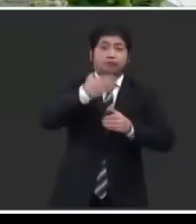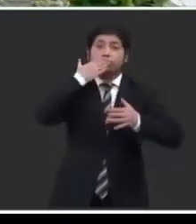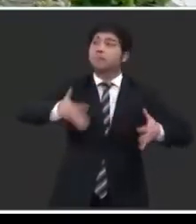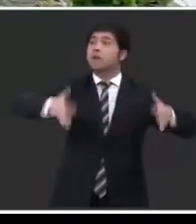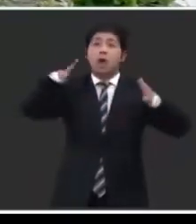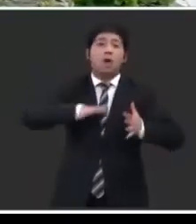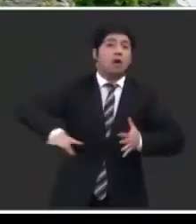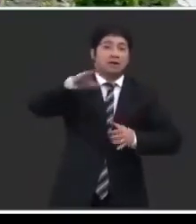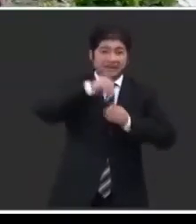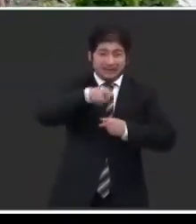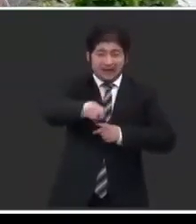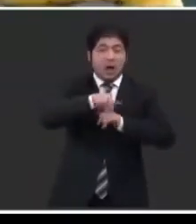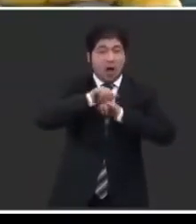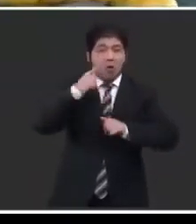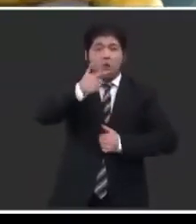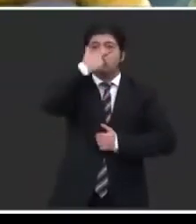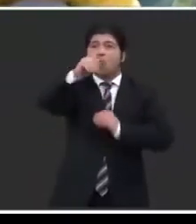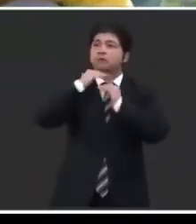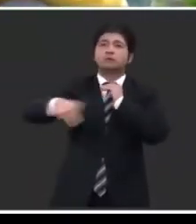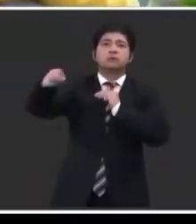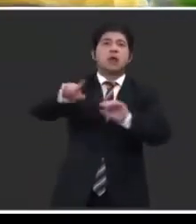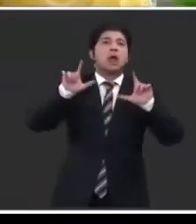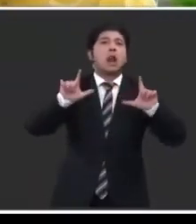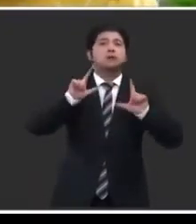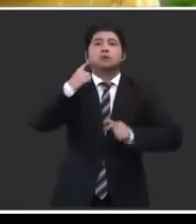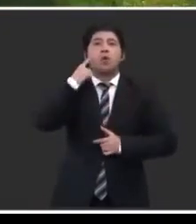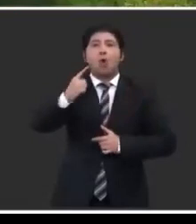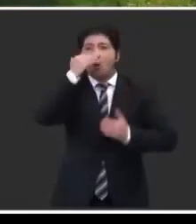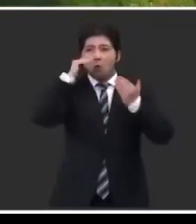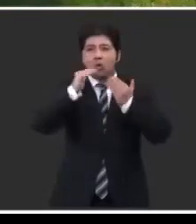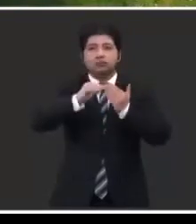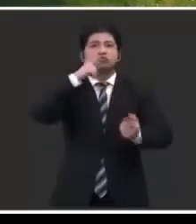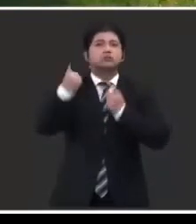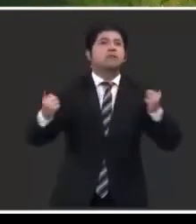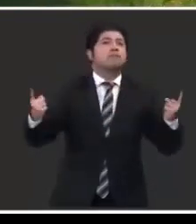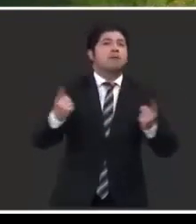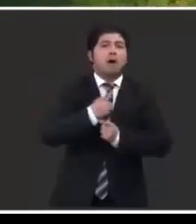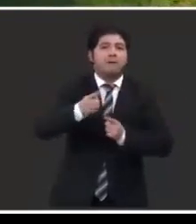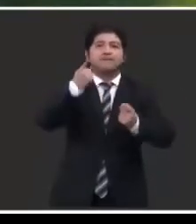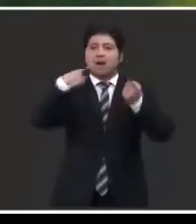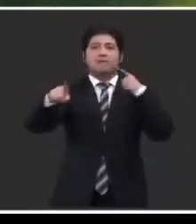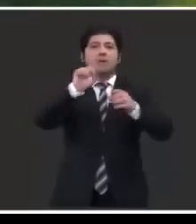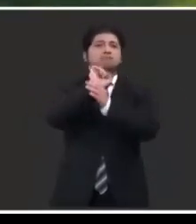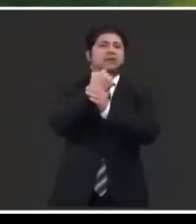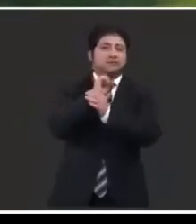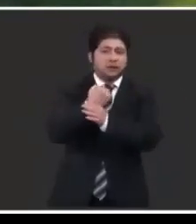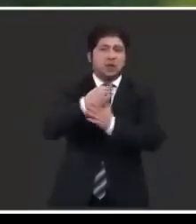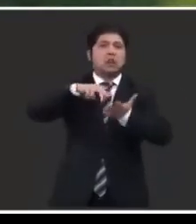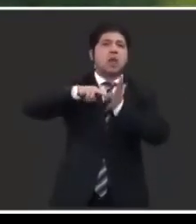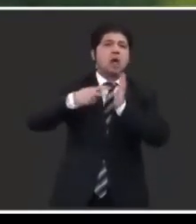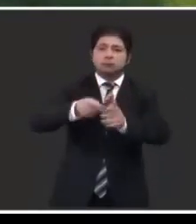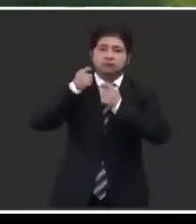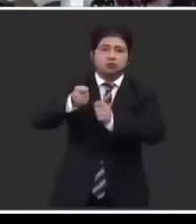Binalarımız aynı zamanda köy halkının ihtiyaçlarına göre çeşitlenen farklı mesleki ve teknik